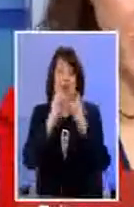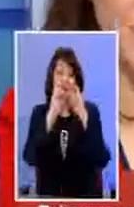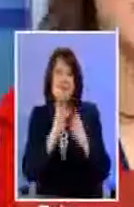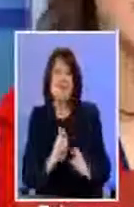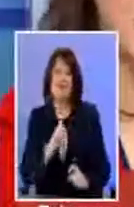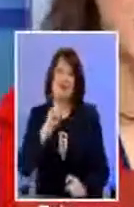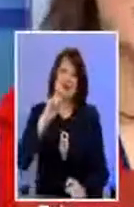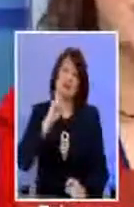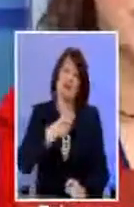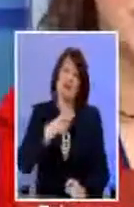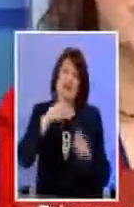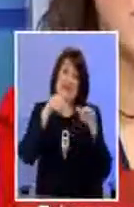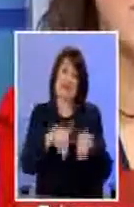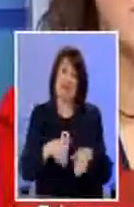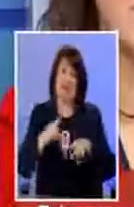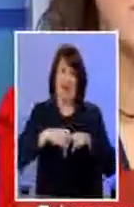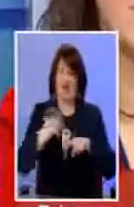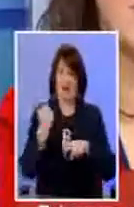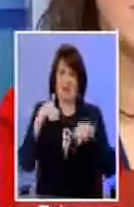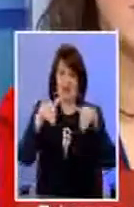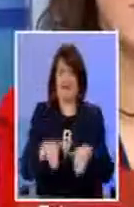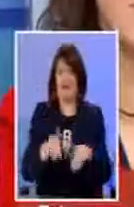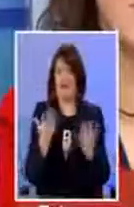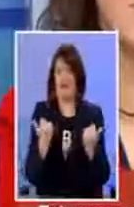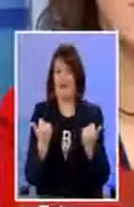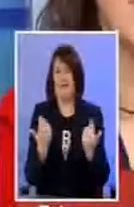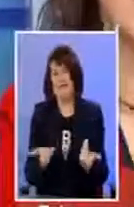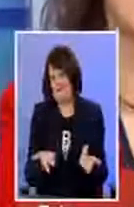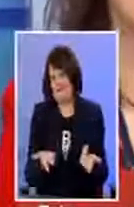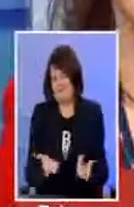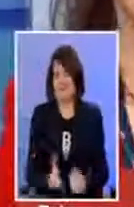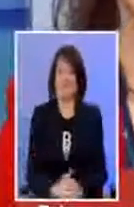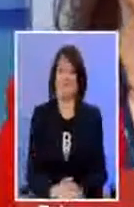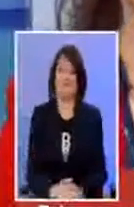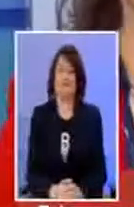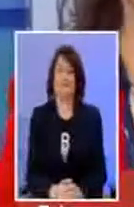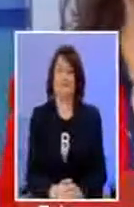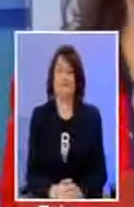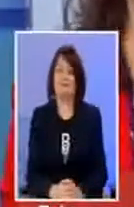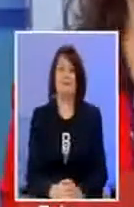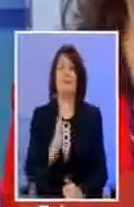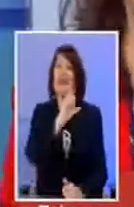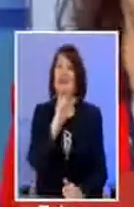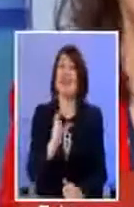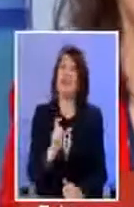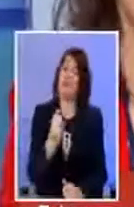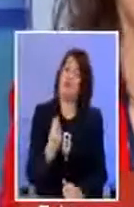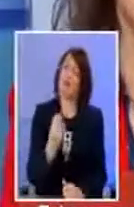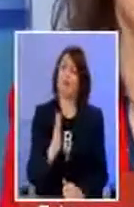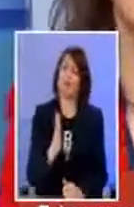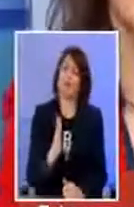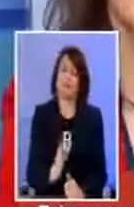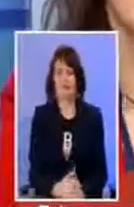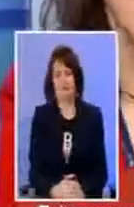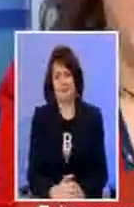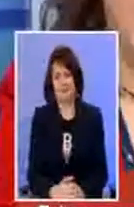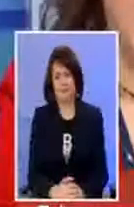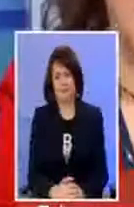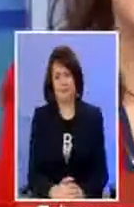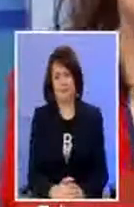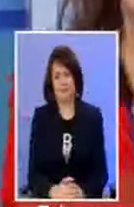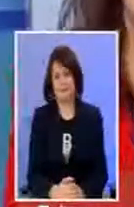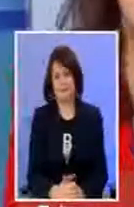σέβεται. Στην Ελλάδα αυτό δεν υπάρχει. Και υπάρχει λιγότερο από τη Γερμανία στην Ιταλία. Οπότε θεωρώ